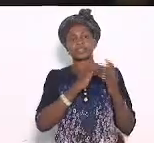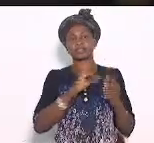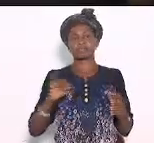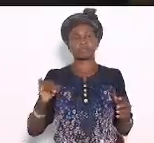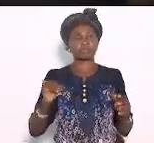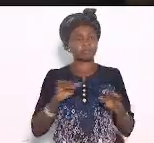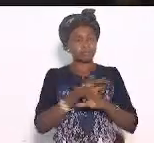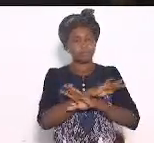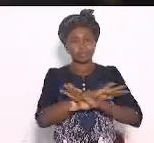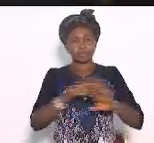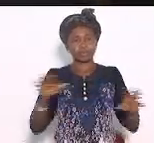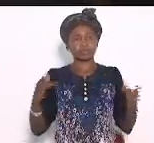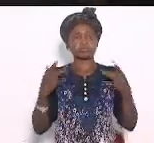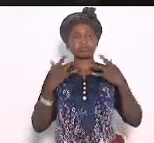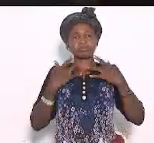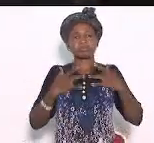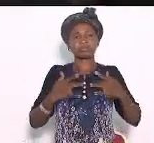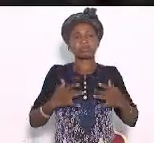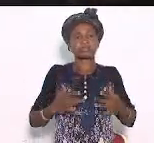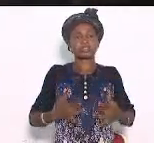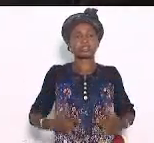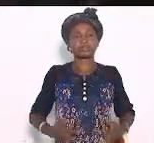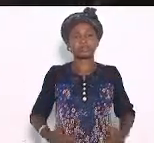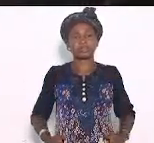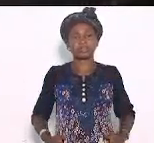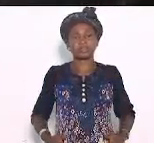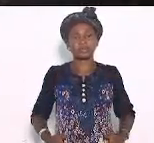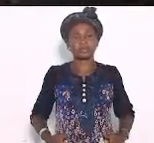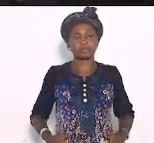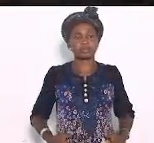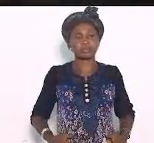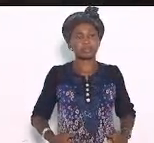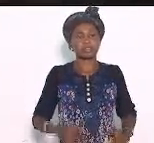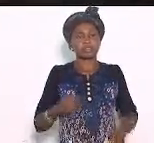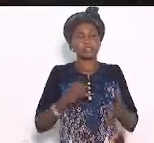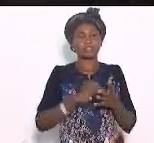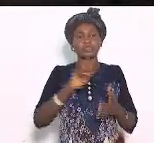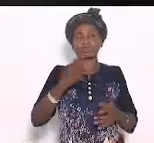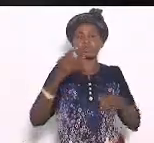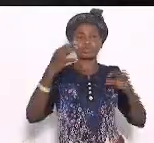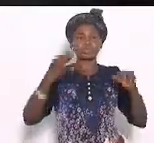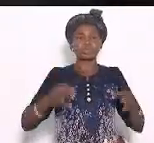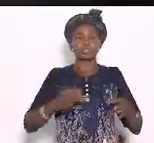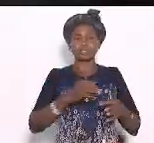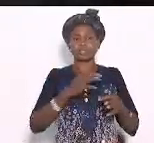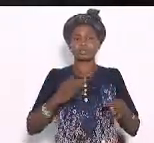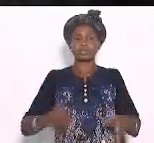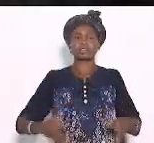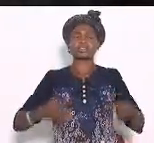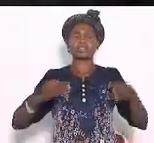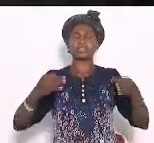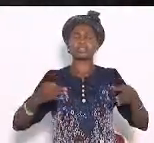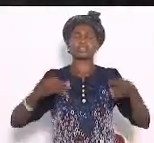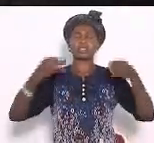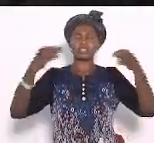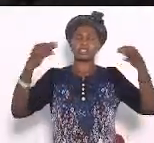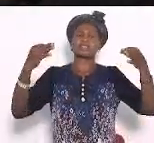beginning don't be DISM it's only